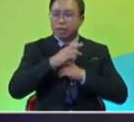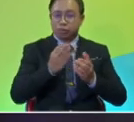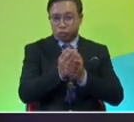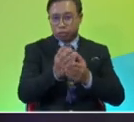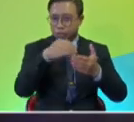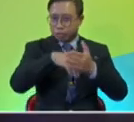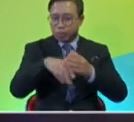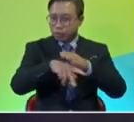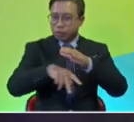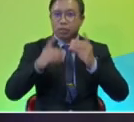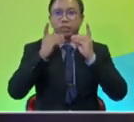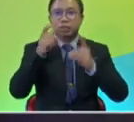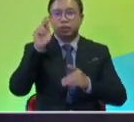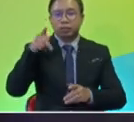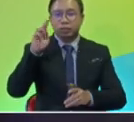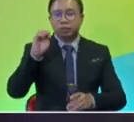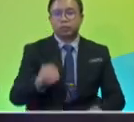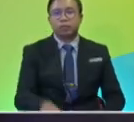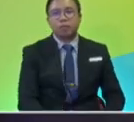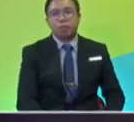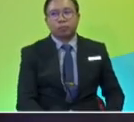dalam prasekolah TV